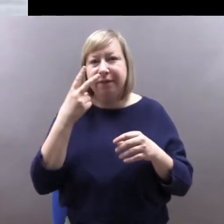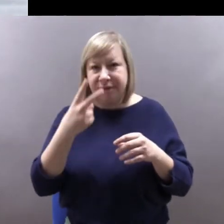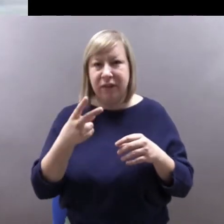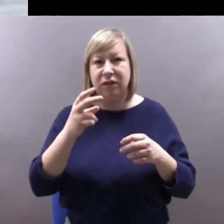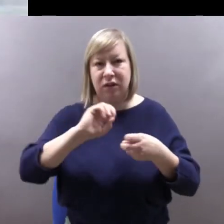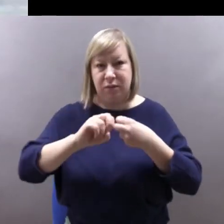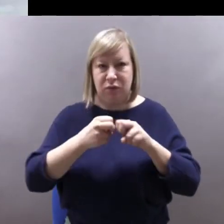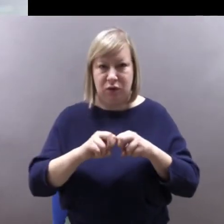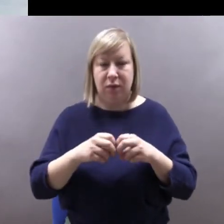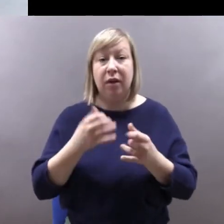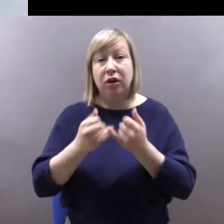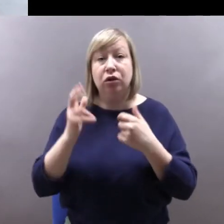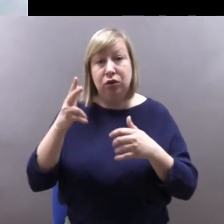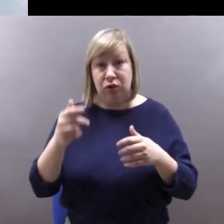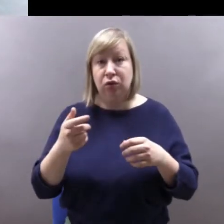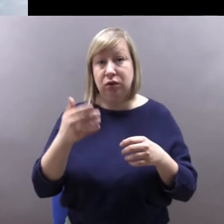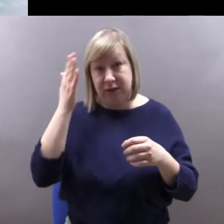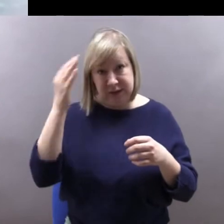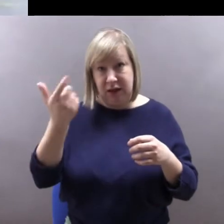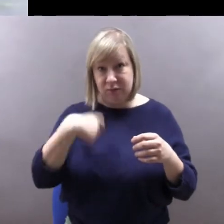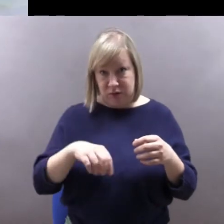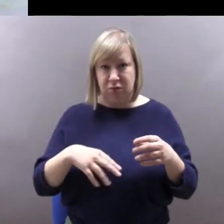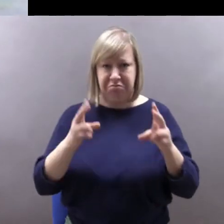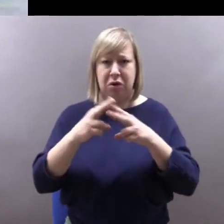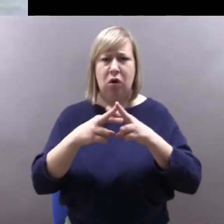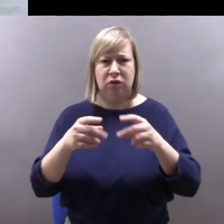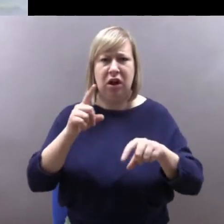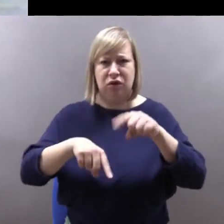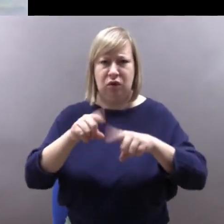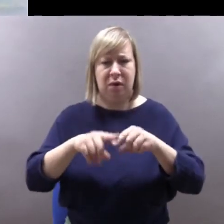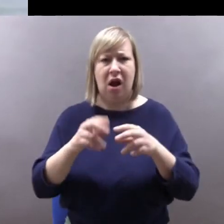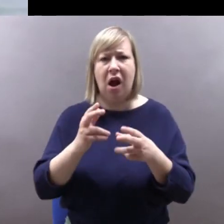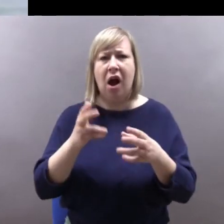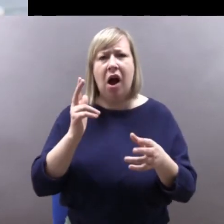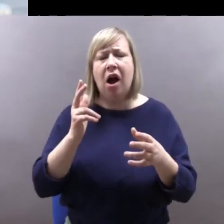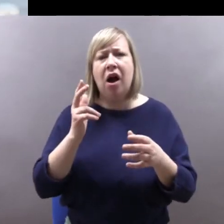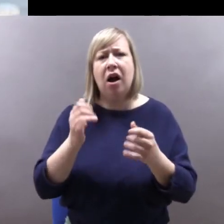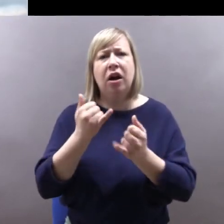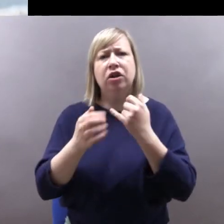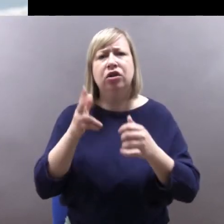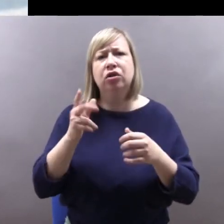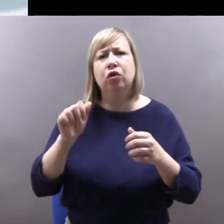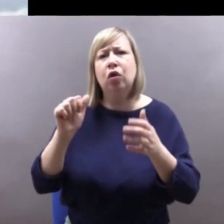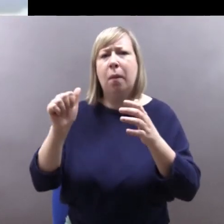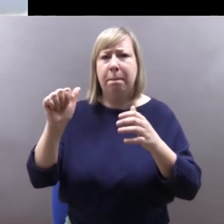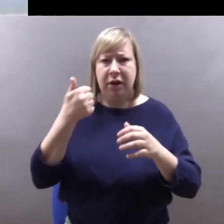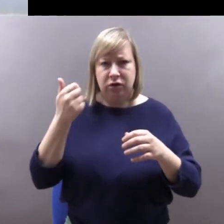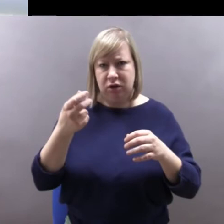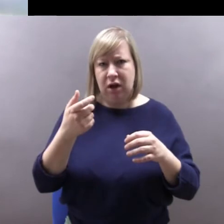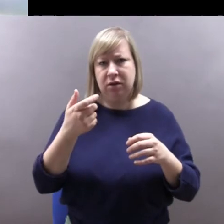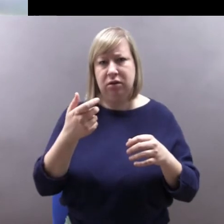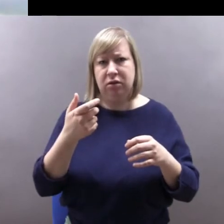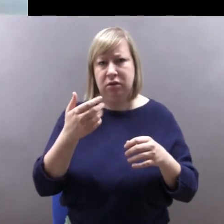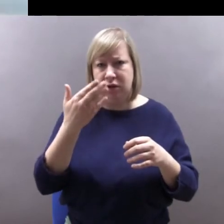że jak ktoś mnie zna, no to nie ma, to kontakt jest normalny, tak? Natomiast jak ktoś widzi mnie pierwszy raz,